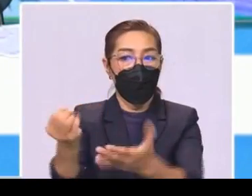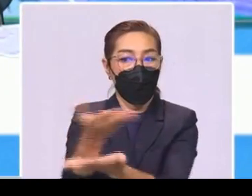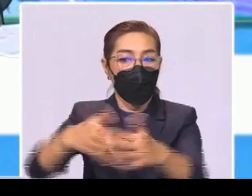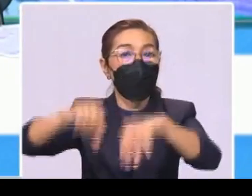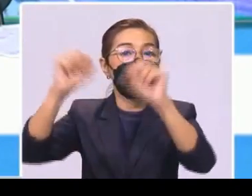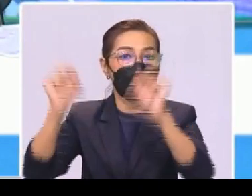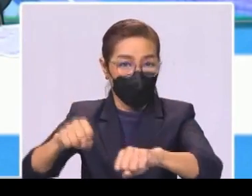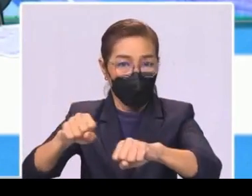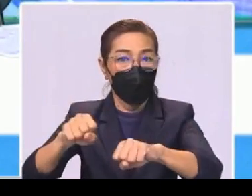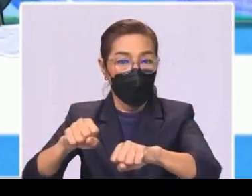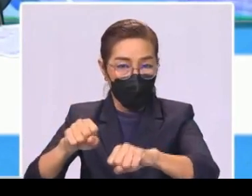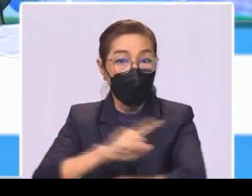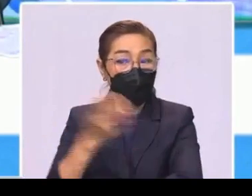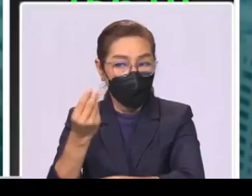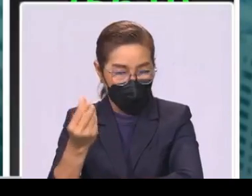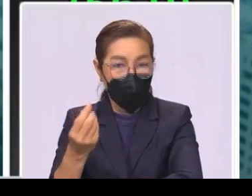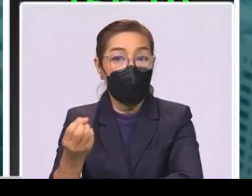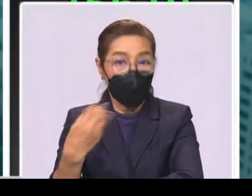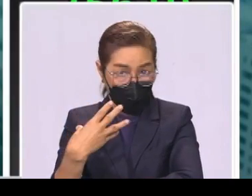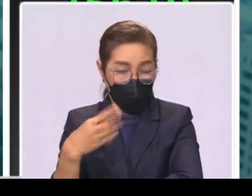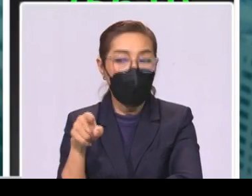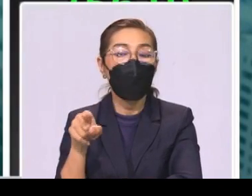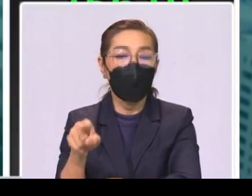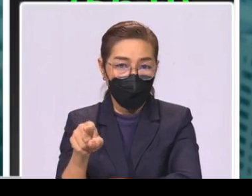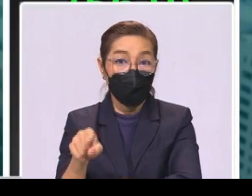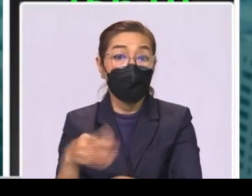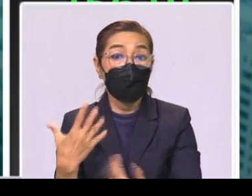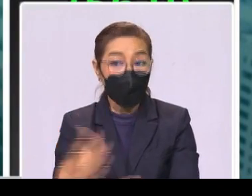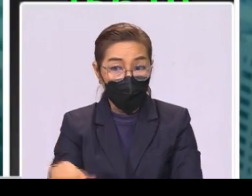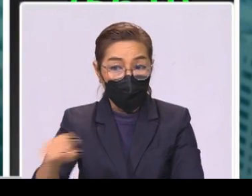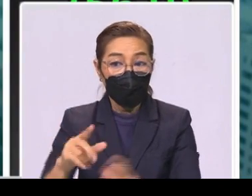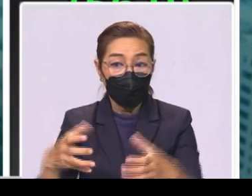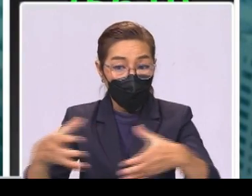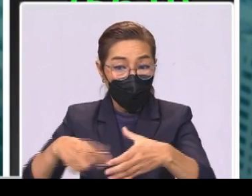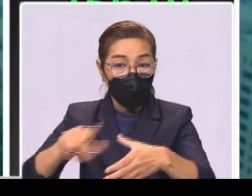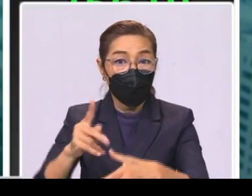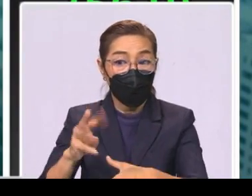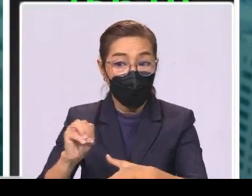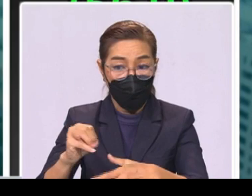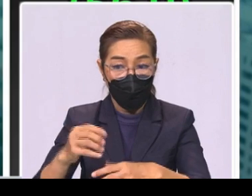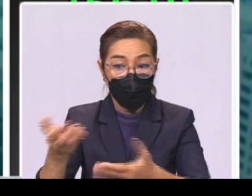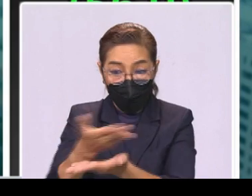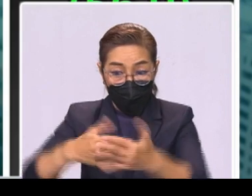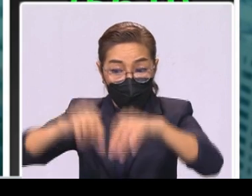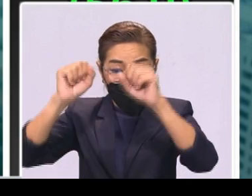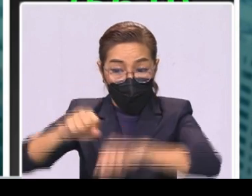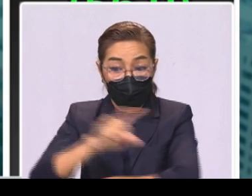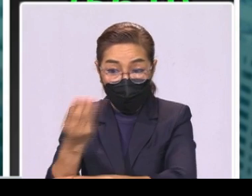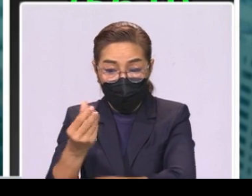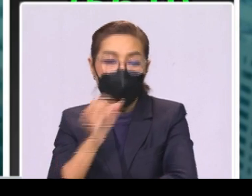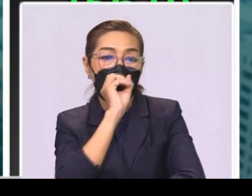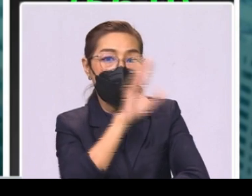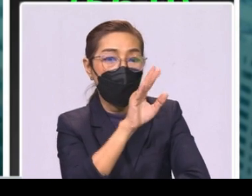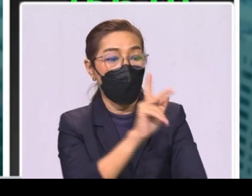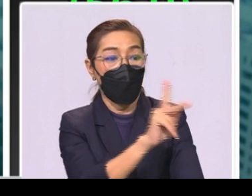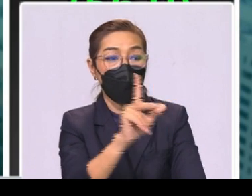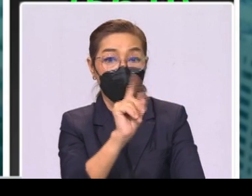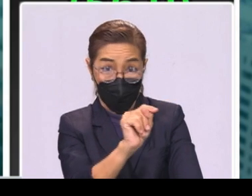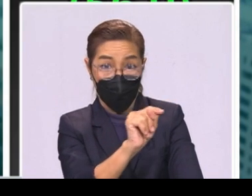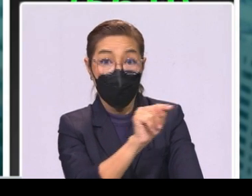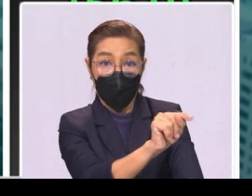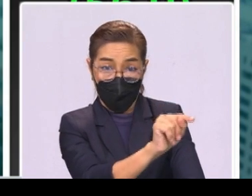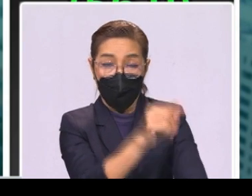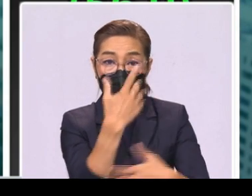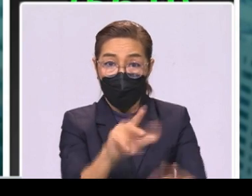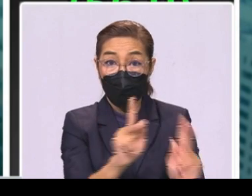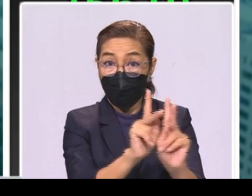ตั้งนะฮะแล้วก็จะต้องแจ้งไปที่อ่อคณะกรรมกกการเลือกตั้งนะครับจากนั้นกกต